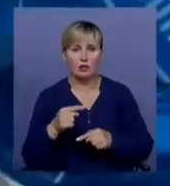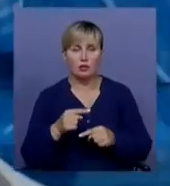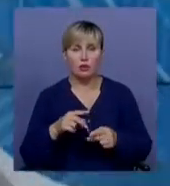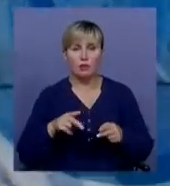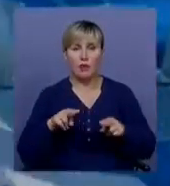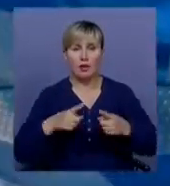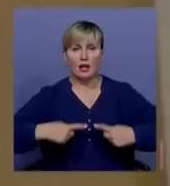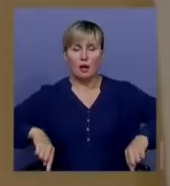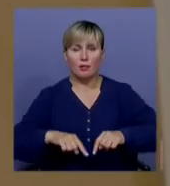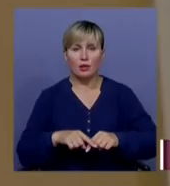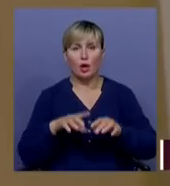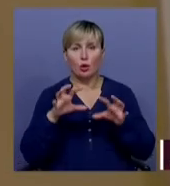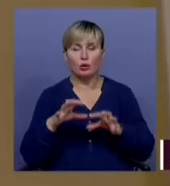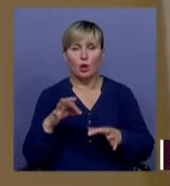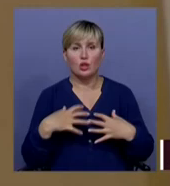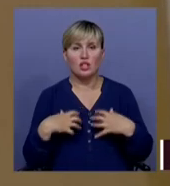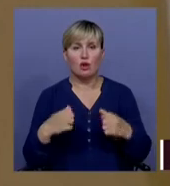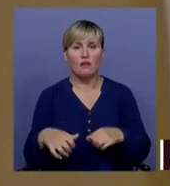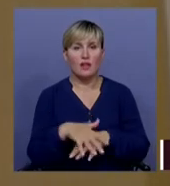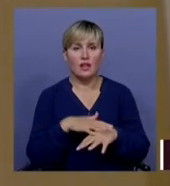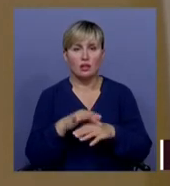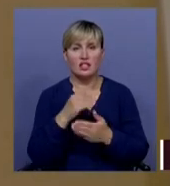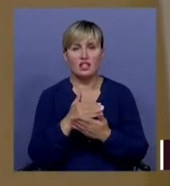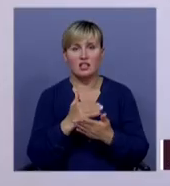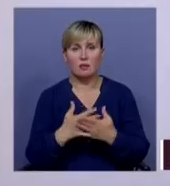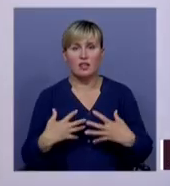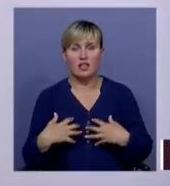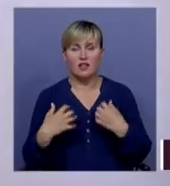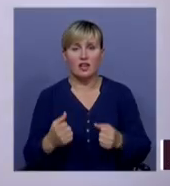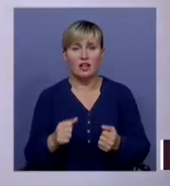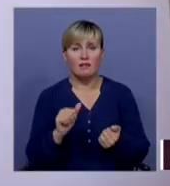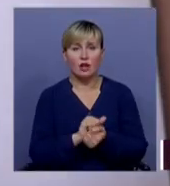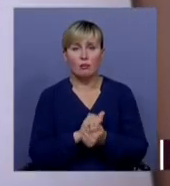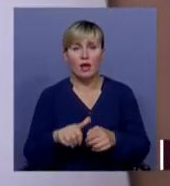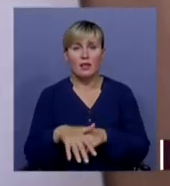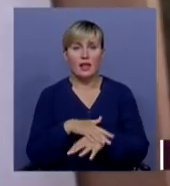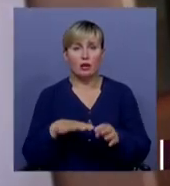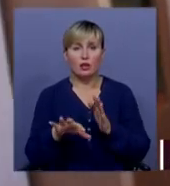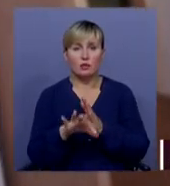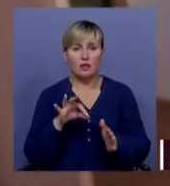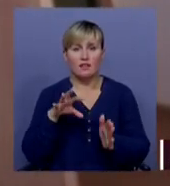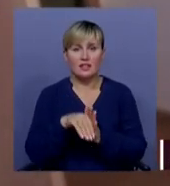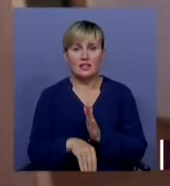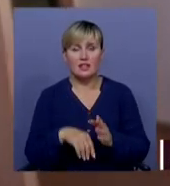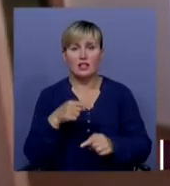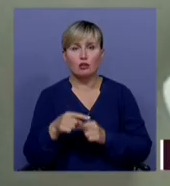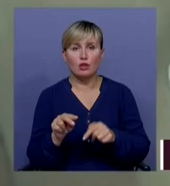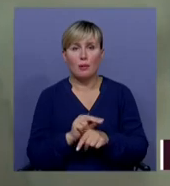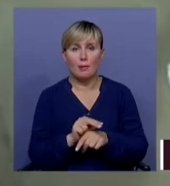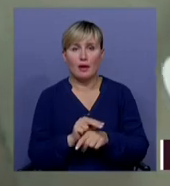палату парламента Кодекс о здоровье народа и системе здравоохранения. В документ народные избранники внесли следующие